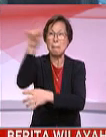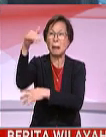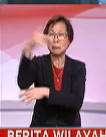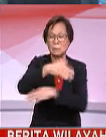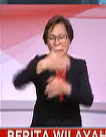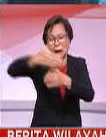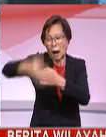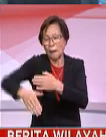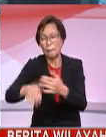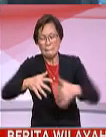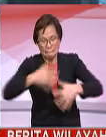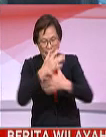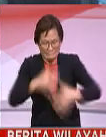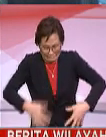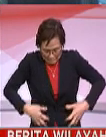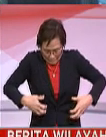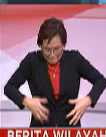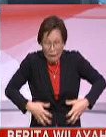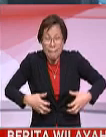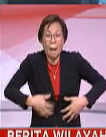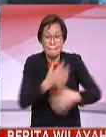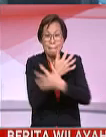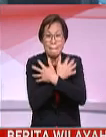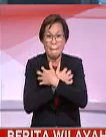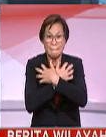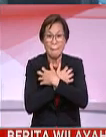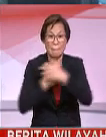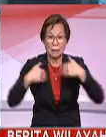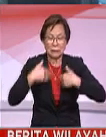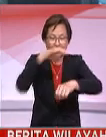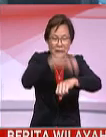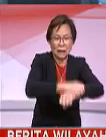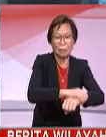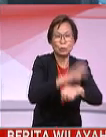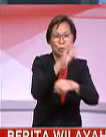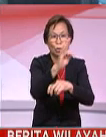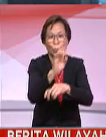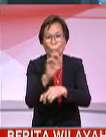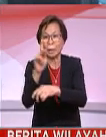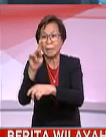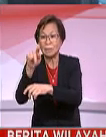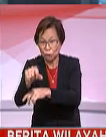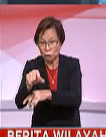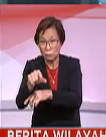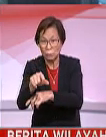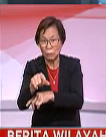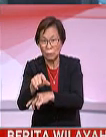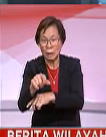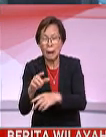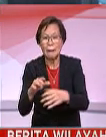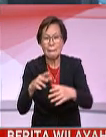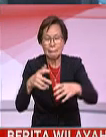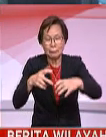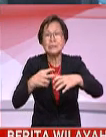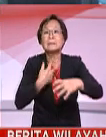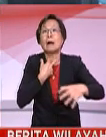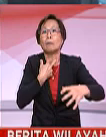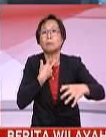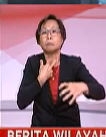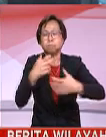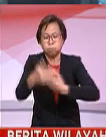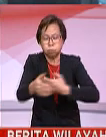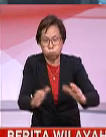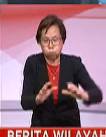berjaya ditangkap 4 pagi tadi. Beruang jantan seberat 70 kilogram itu memasuki perangkap yang dipasang